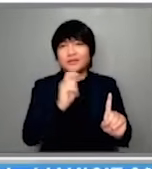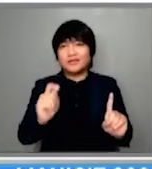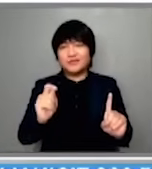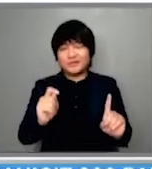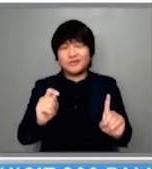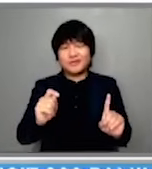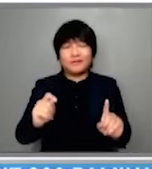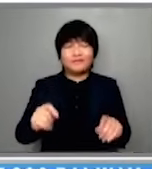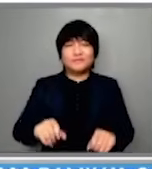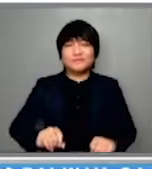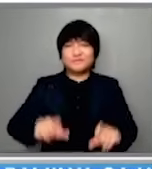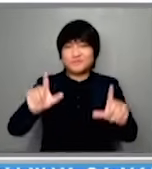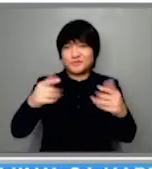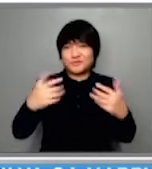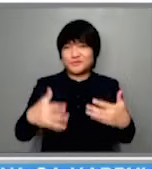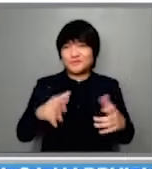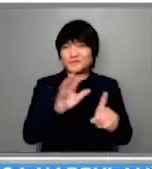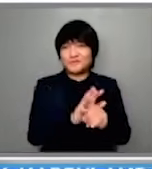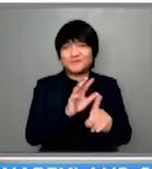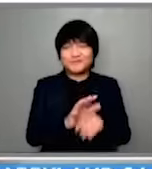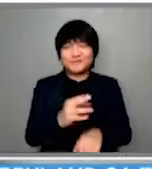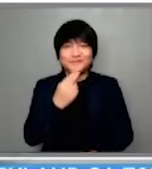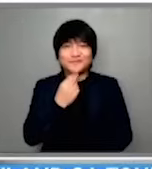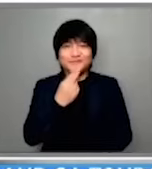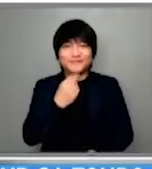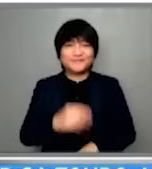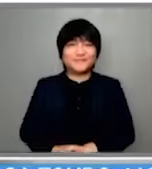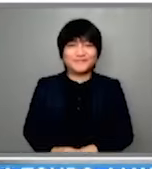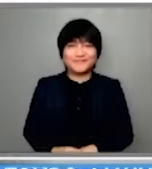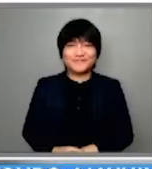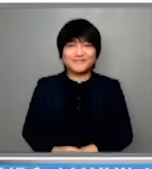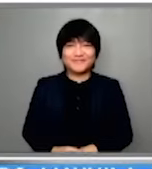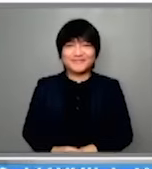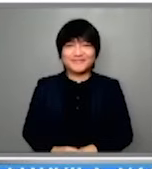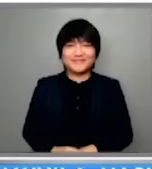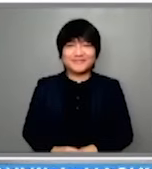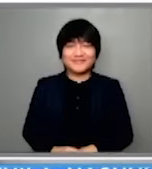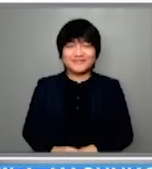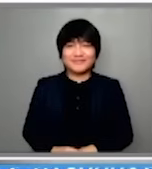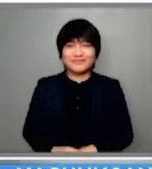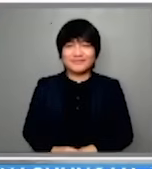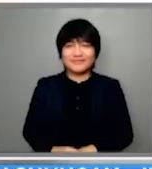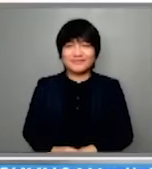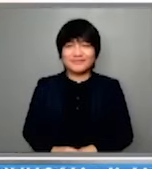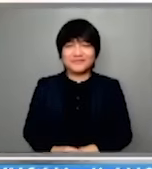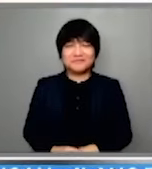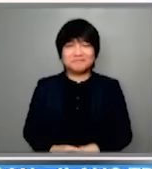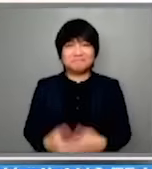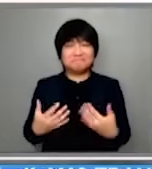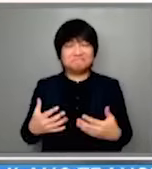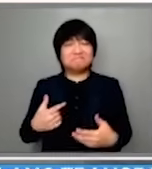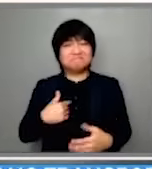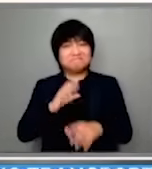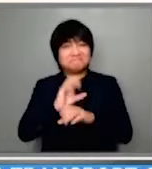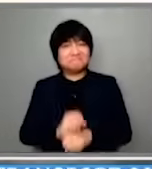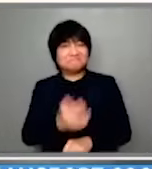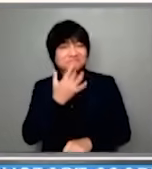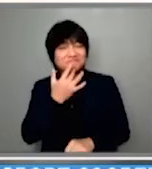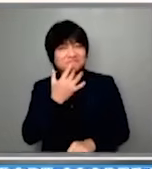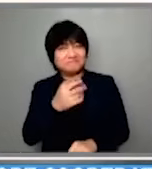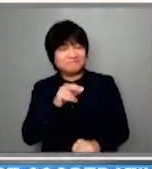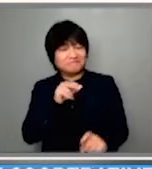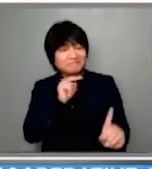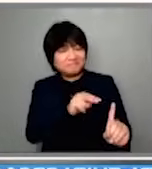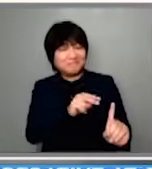Trending! Cute! Ang cute ni Pia! Oo nga. Mahilig ako manood ng ganyan. ng mga pets,